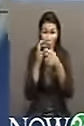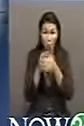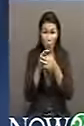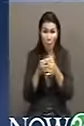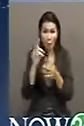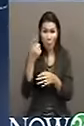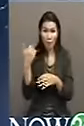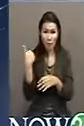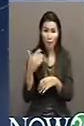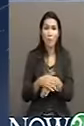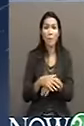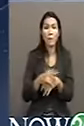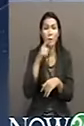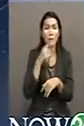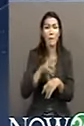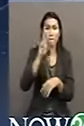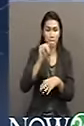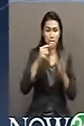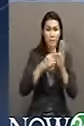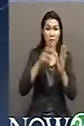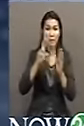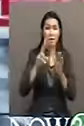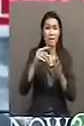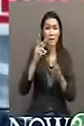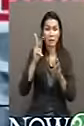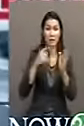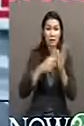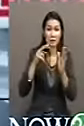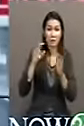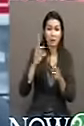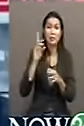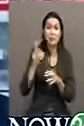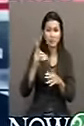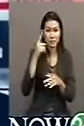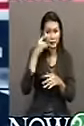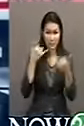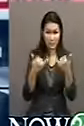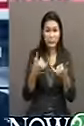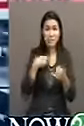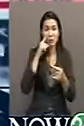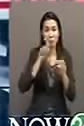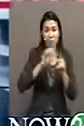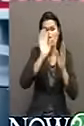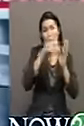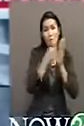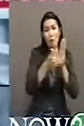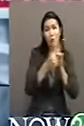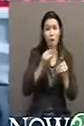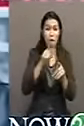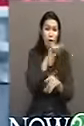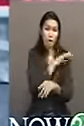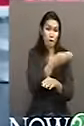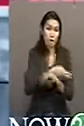ามองไม่แพ้กันเลยก็คือพายุมาลากัสครับตอนนี้เป็นพายุโซนร้อนอยู่ที่บริเวณทางตะวันออกของฟิลิปปินส์ครับก